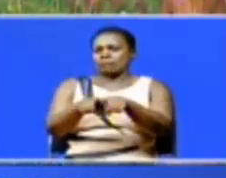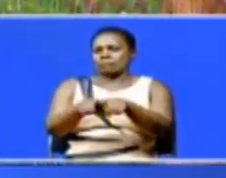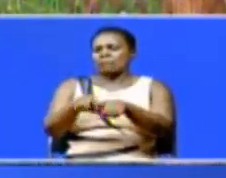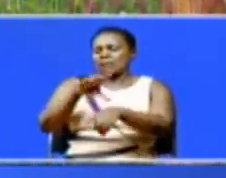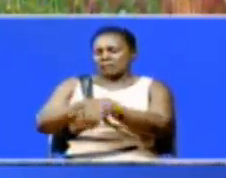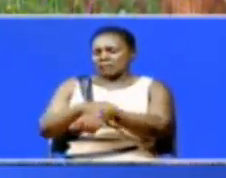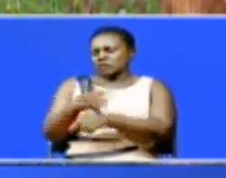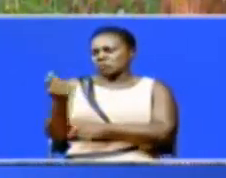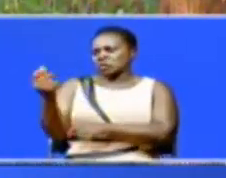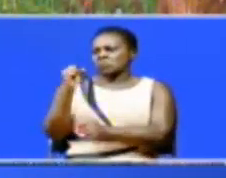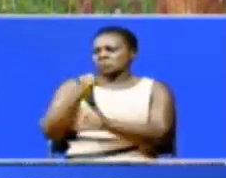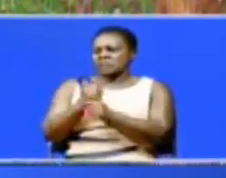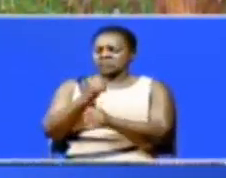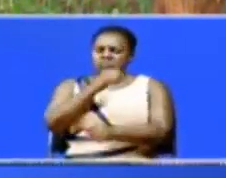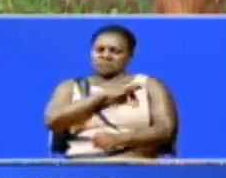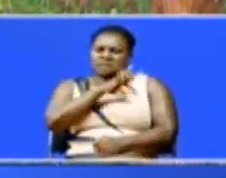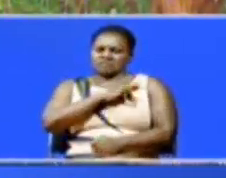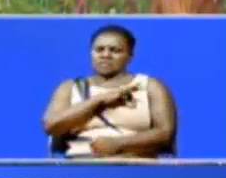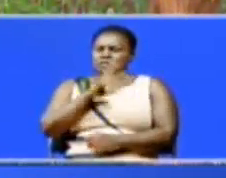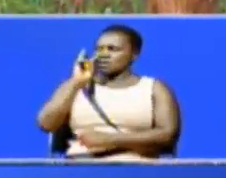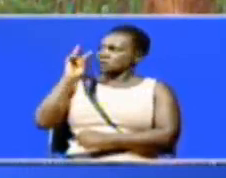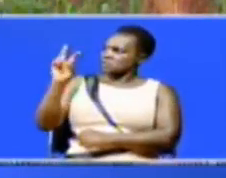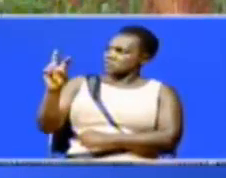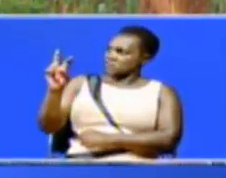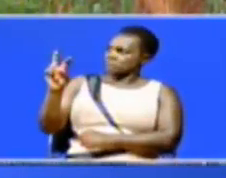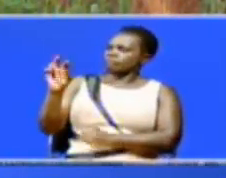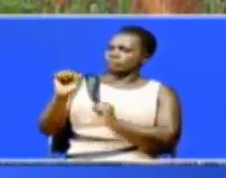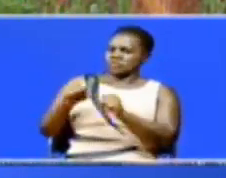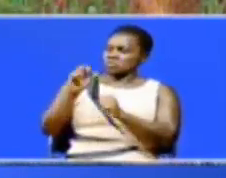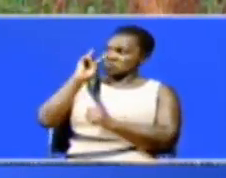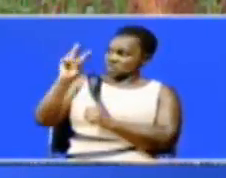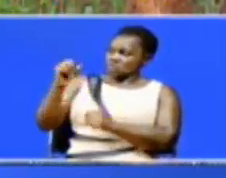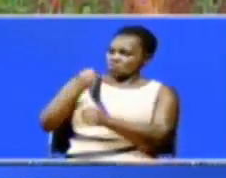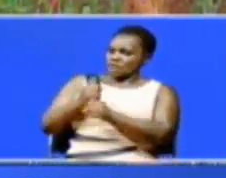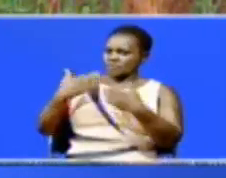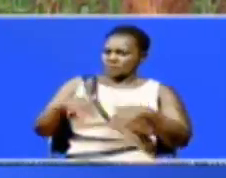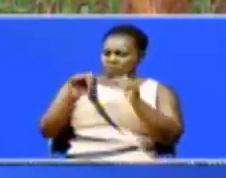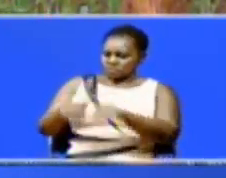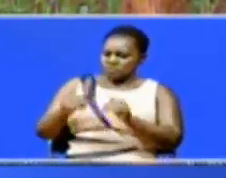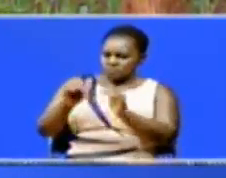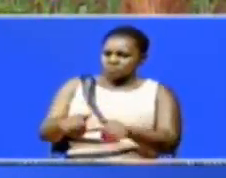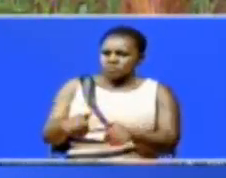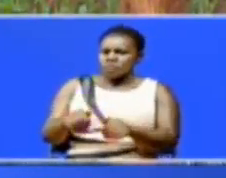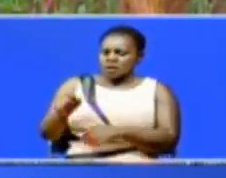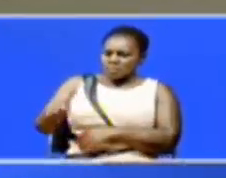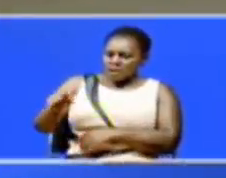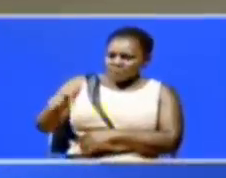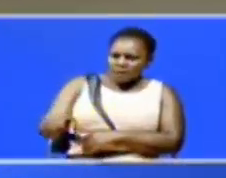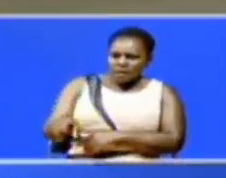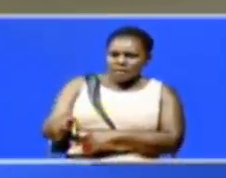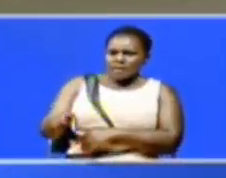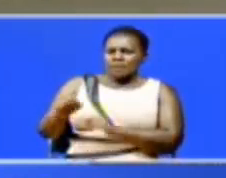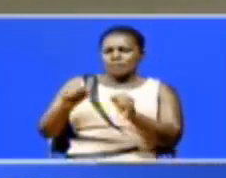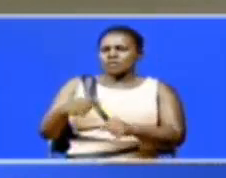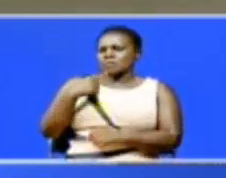wanapata riziki yao kutoka kwa hii shamba. Hata mkiangalia pande hii mnaweza mkawaona, kama ni kuchimba, ni kulilimia, kupalilia, palilia. I can